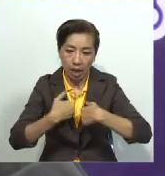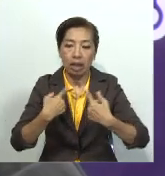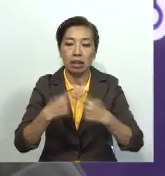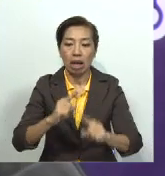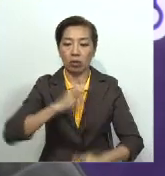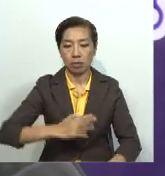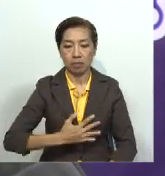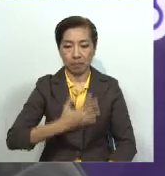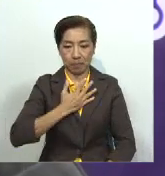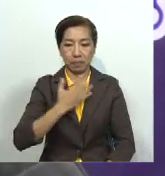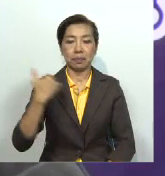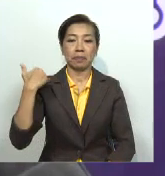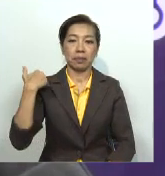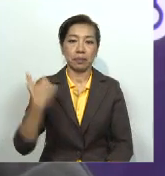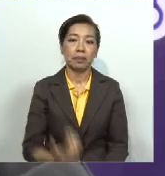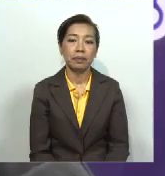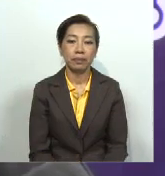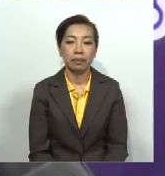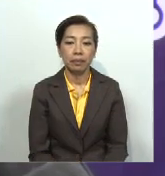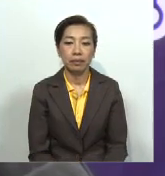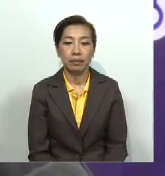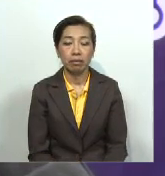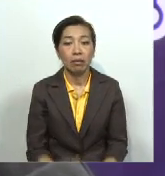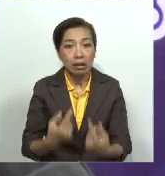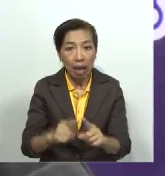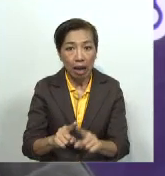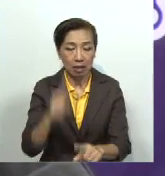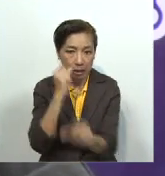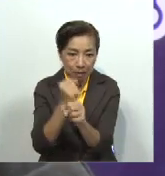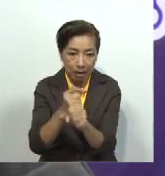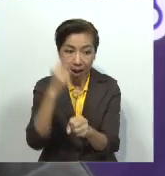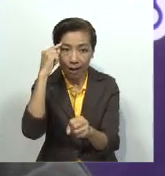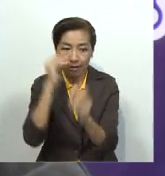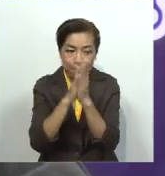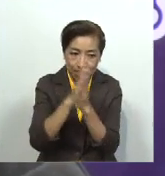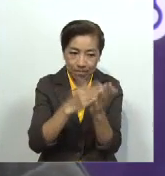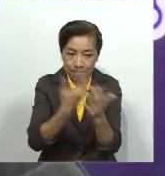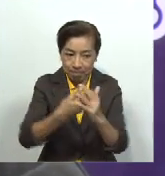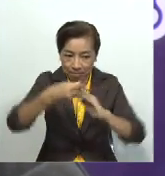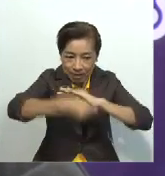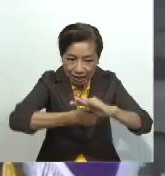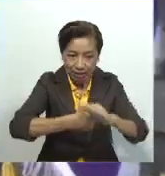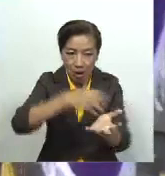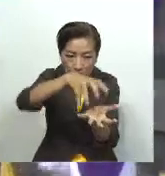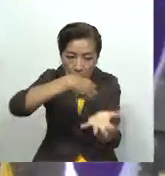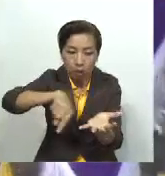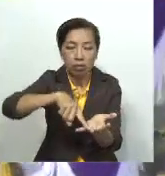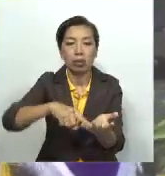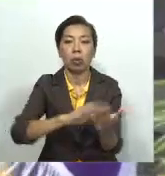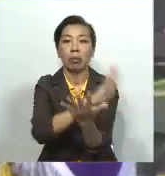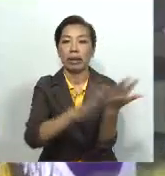ใจนะครับแต่ถ้าคิดหาผลประโยชน์ประเทศชาติแย่ชาวบ้านเดือดร้อน